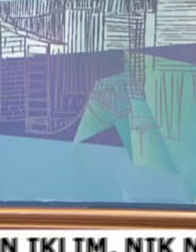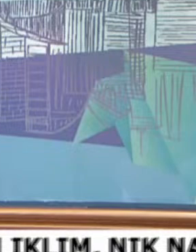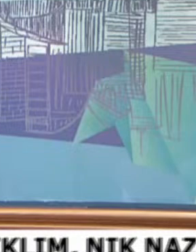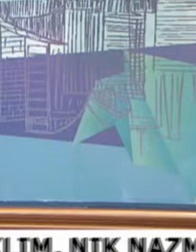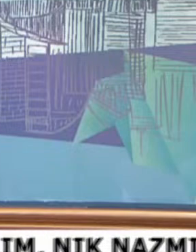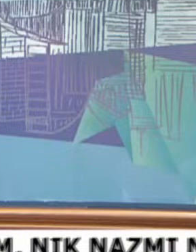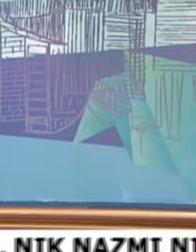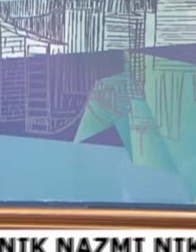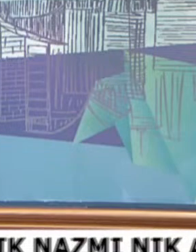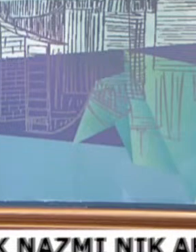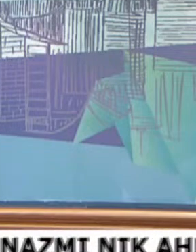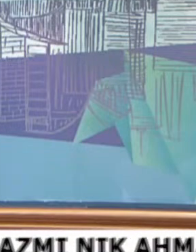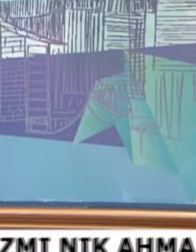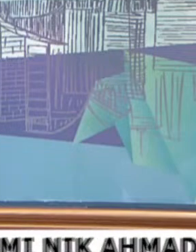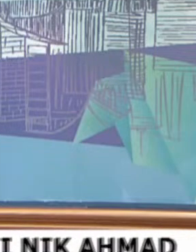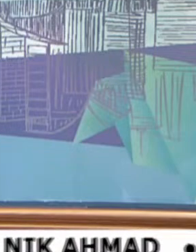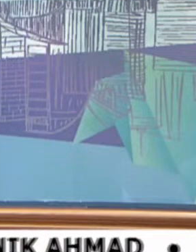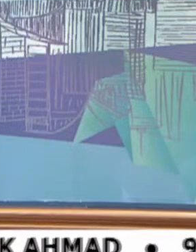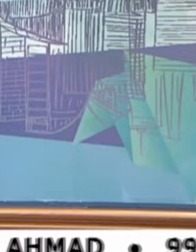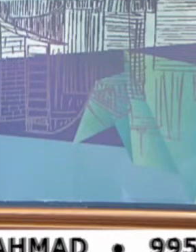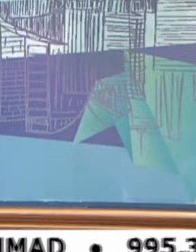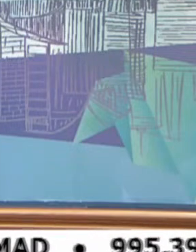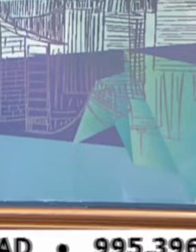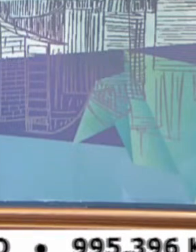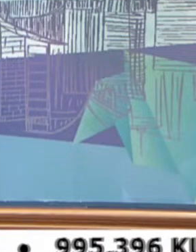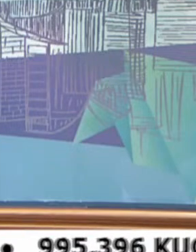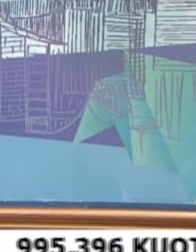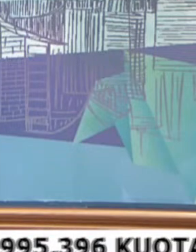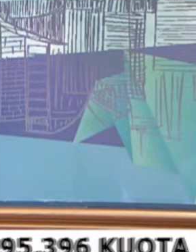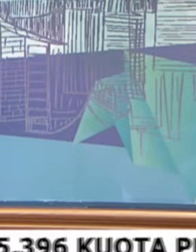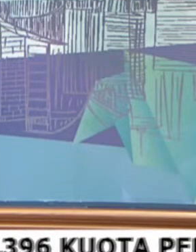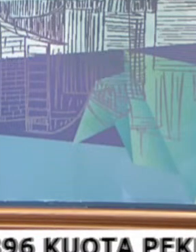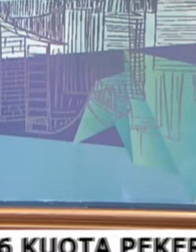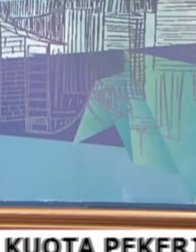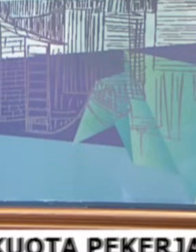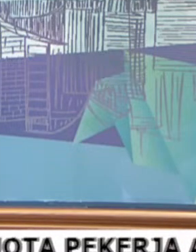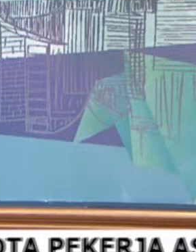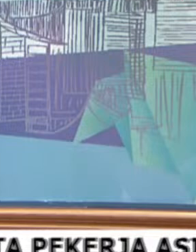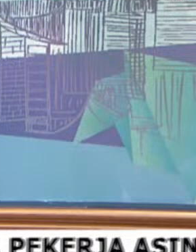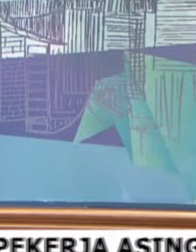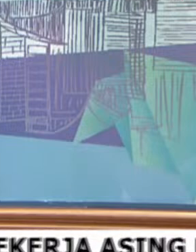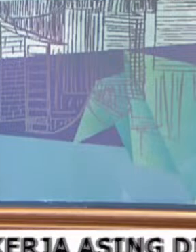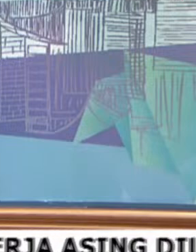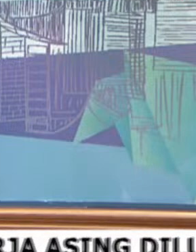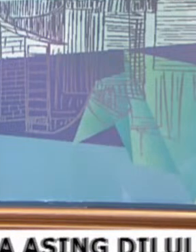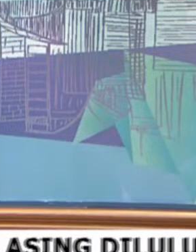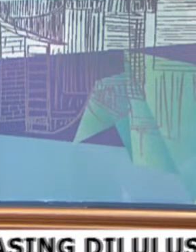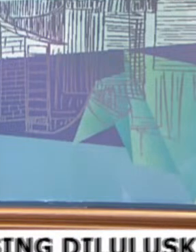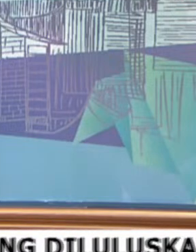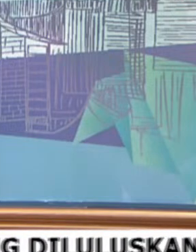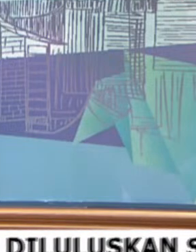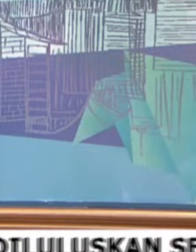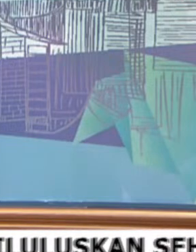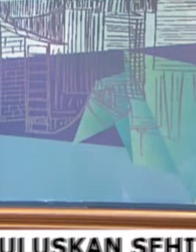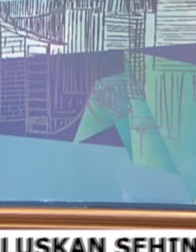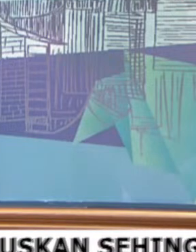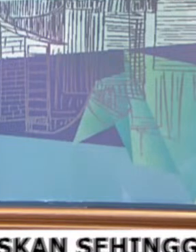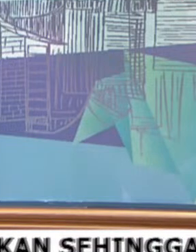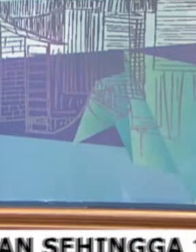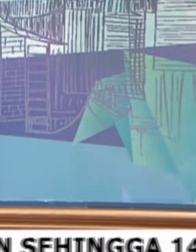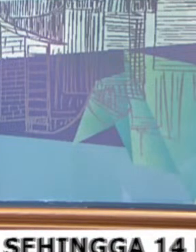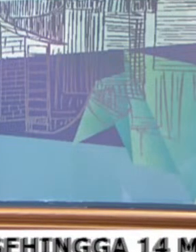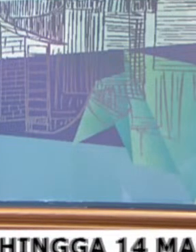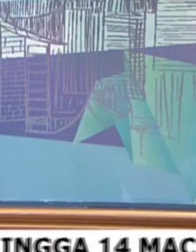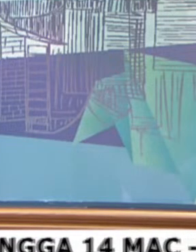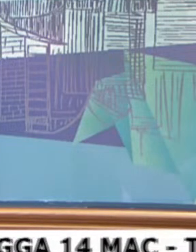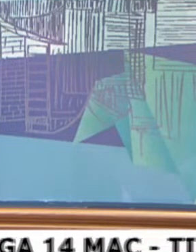dan dewan rakyat juga sedang berlangsung Kitty ini dan untuk Anda kita akan berhenti untuk di kiri satu ketika ini dan Anda boleh terus tonton